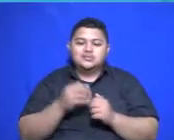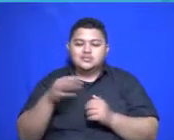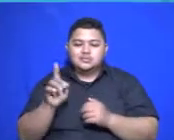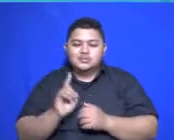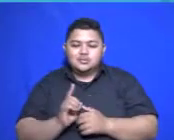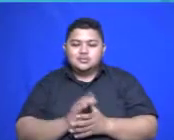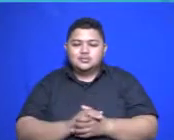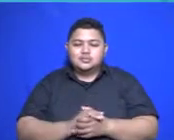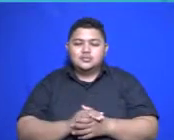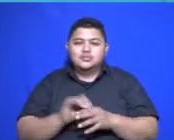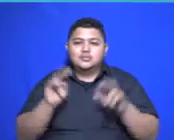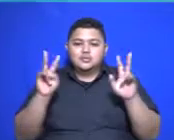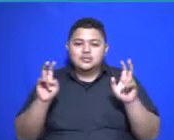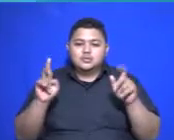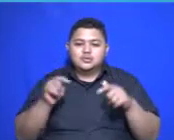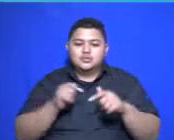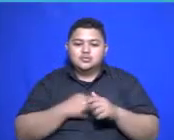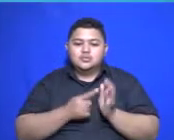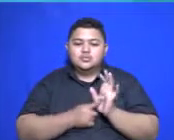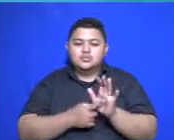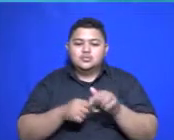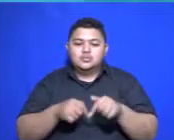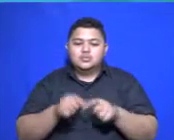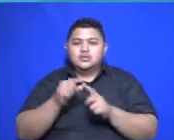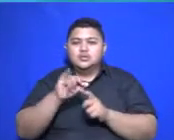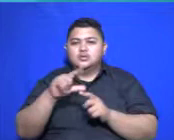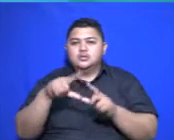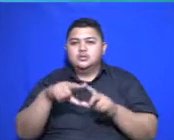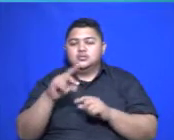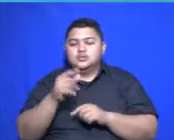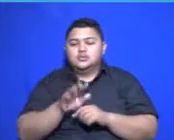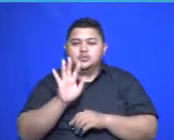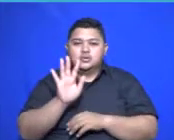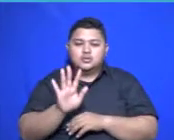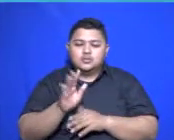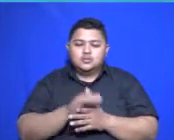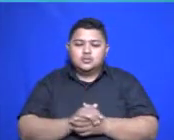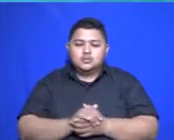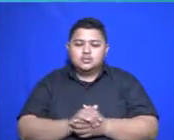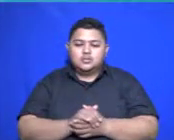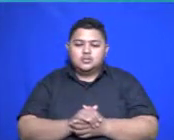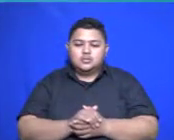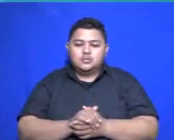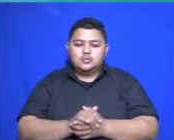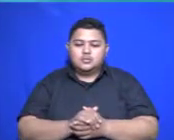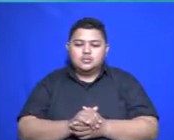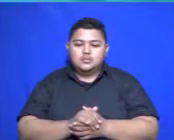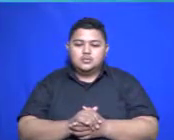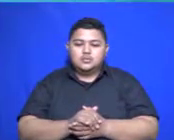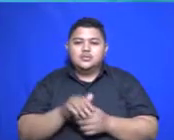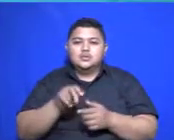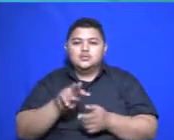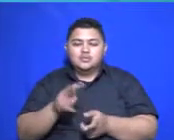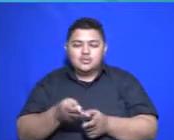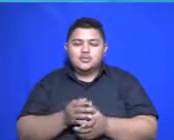Hadirin sekalian, topik dalam jumpa pers kali ini adalah pilar kelima. Seharusnya pilar keempat hari ini, tetapi dibalik, pilar